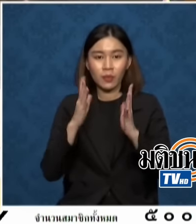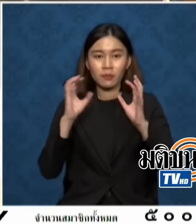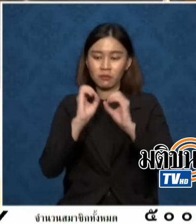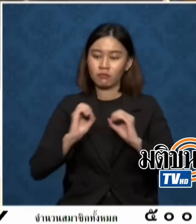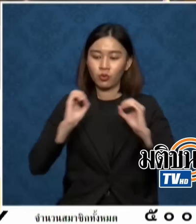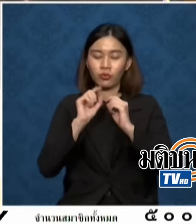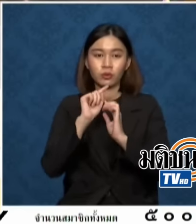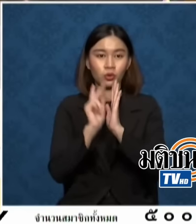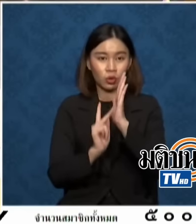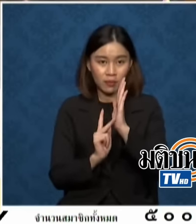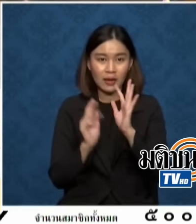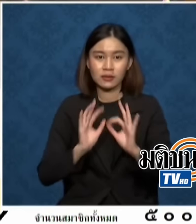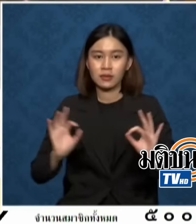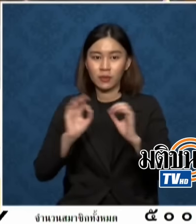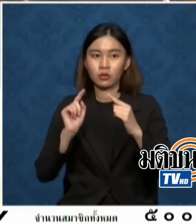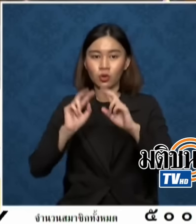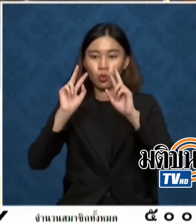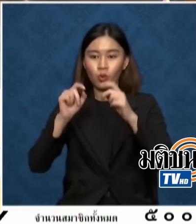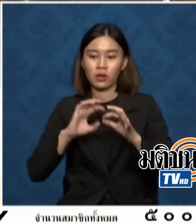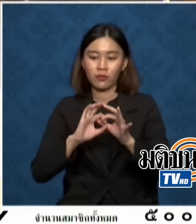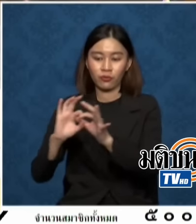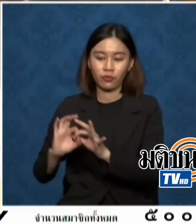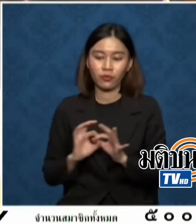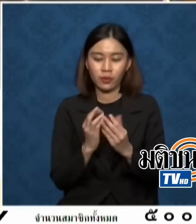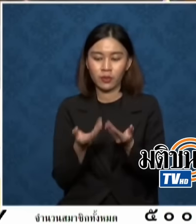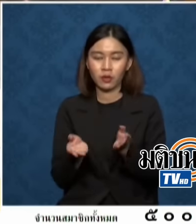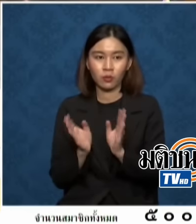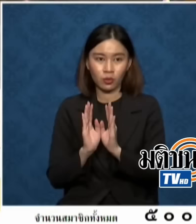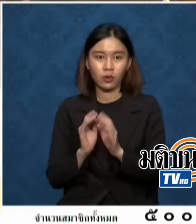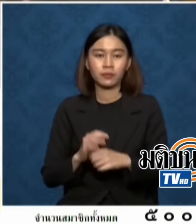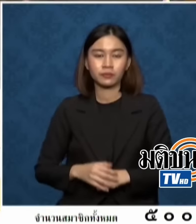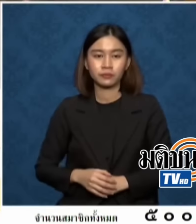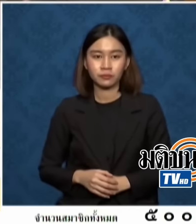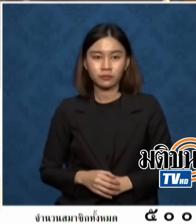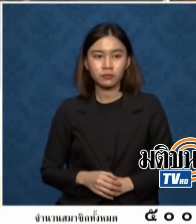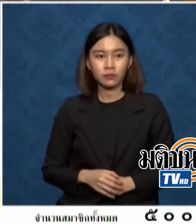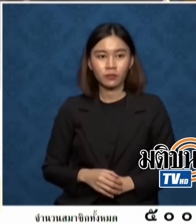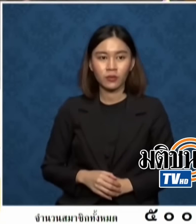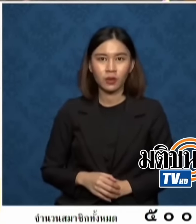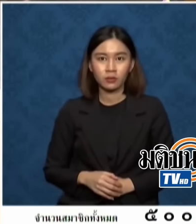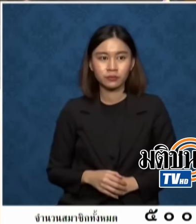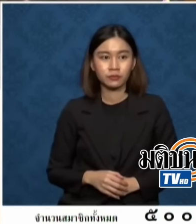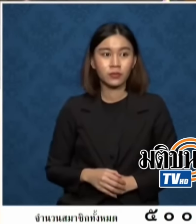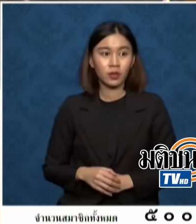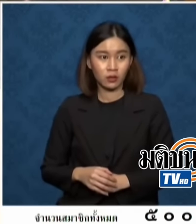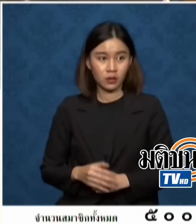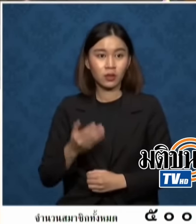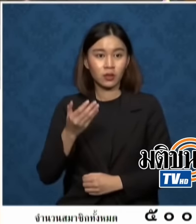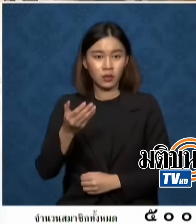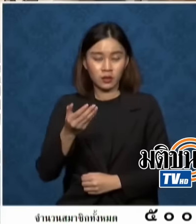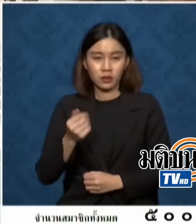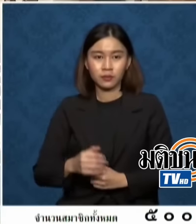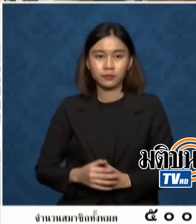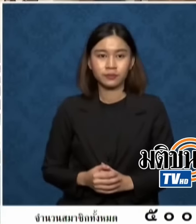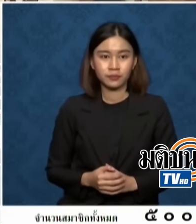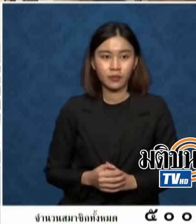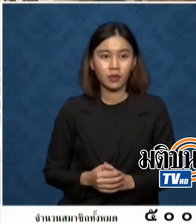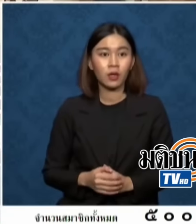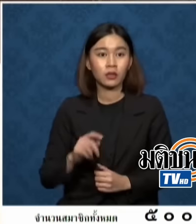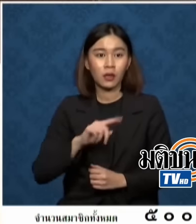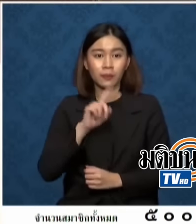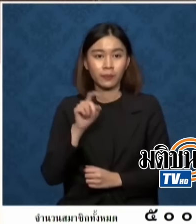มายโดยเฉพาะอย่างยิ่งในหมวดเรื่องความสัมพันธ์ในครอบครัวค่ะ ครับท่านทาทาไม่ติด